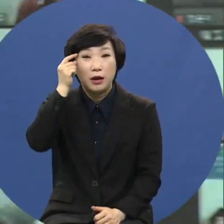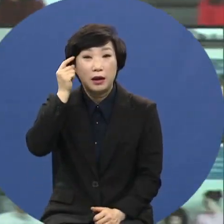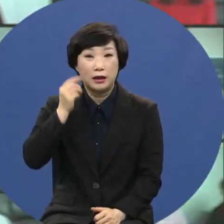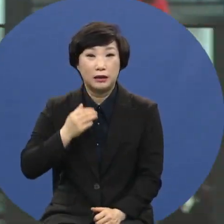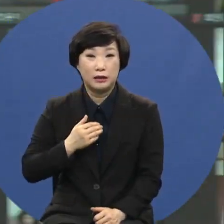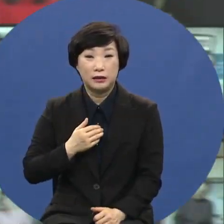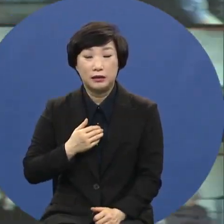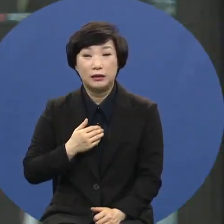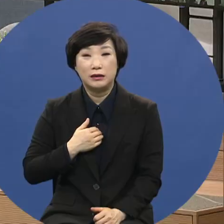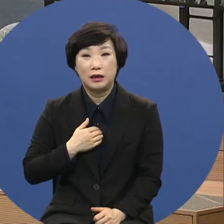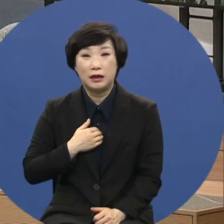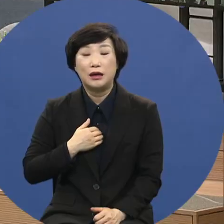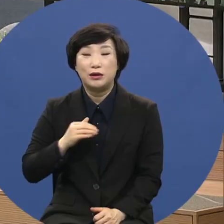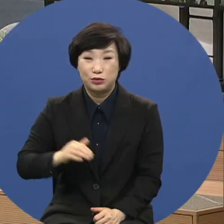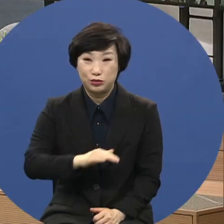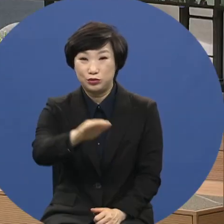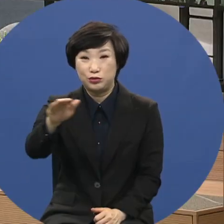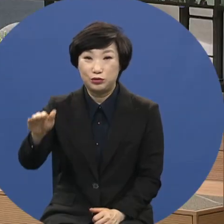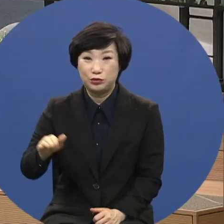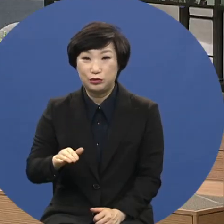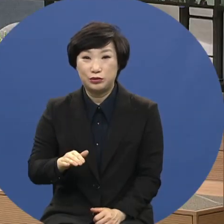왜 우리를